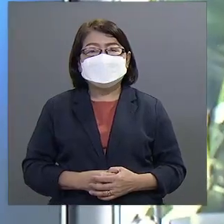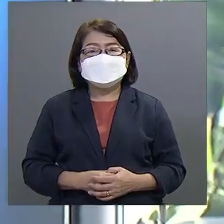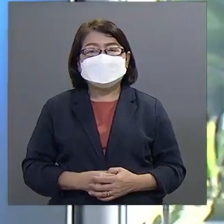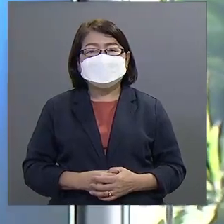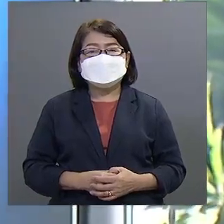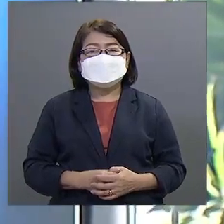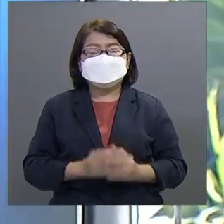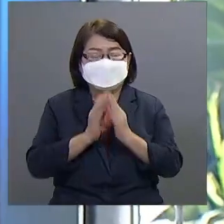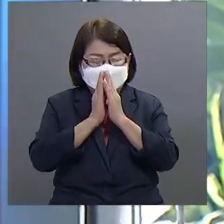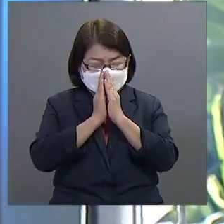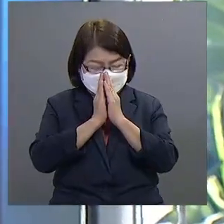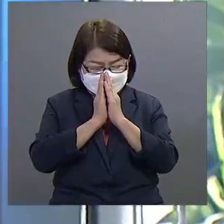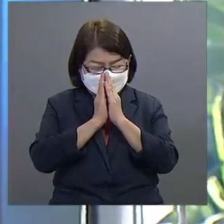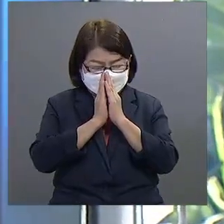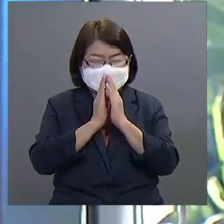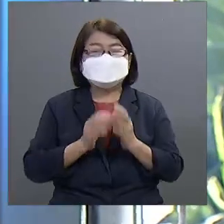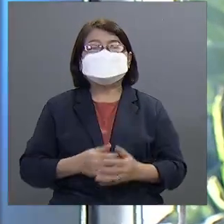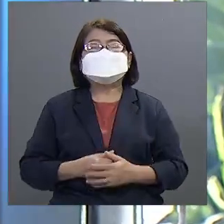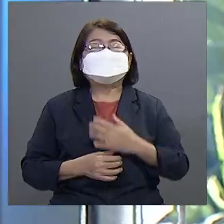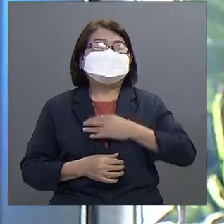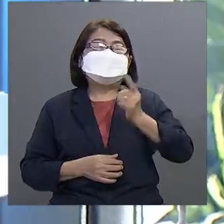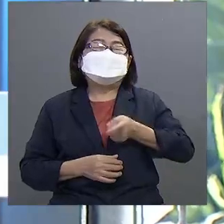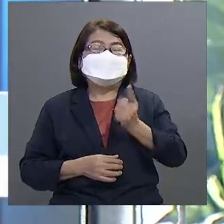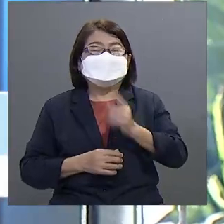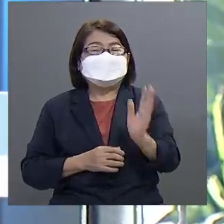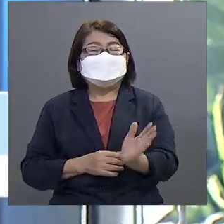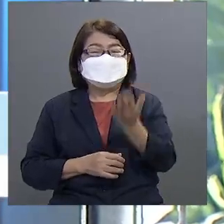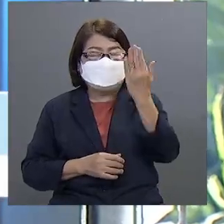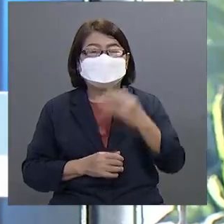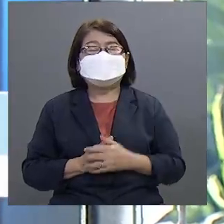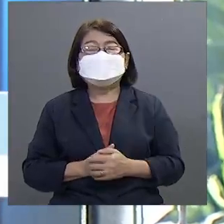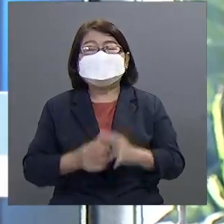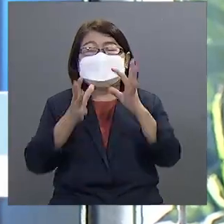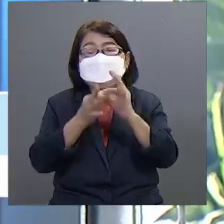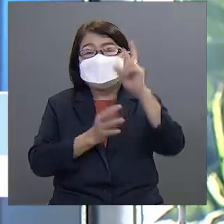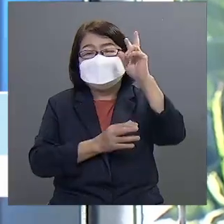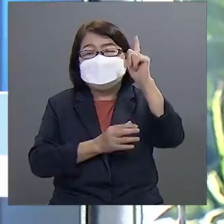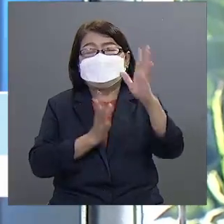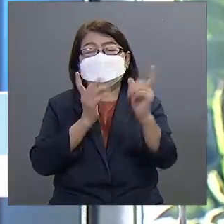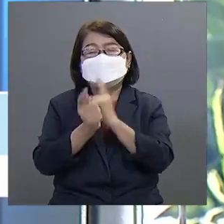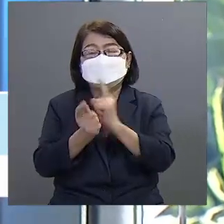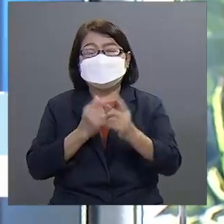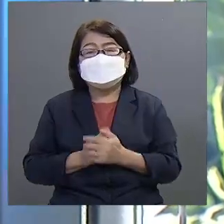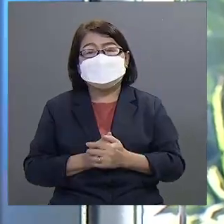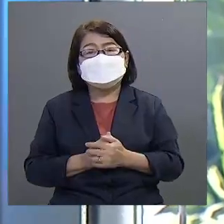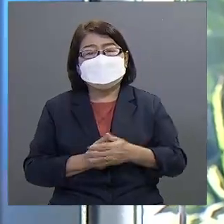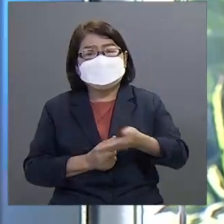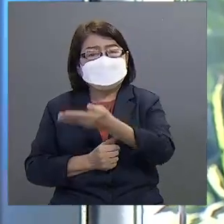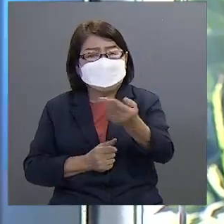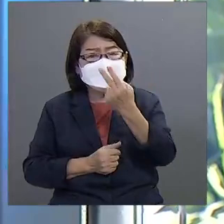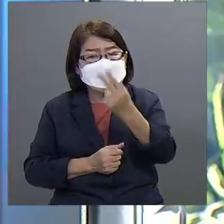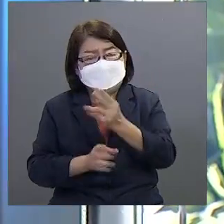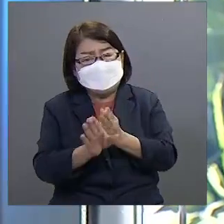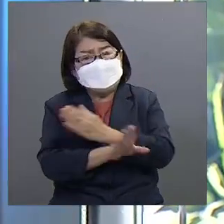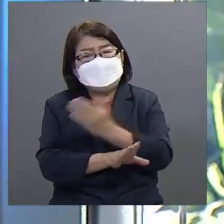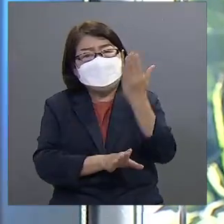สวัสดีค่ะคุณผู้ชมคะพบกันทุกเช้านะคะกับปูเป้พัฒนันในช่วงประเด็นสังคมคุณผู้ชมสังเกตไหมคะว่าวันหยุดยาวที่ผ่านมาในเดือนนี้นะคะโอ้โ